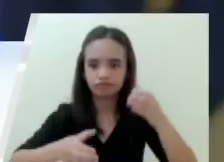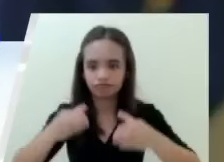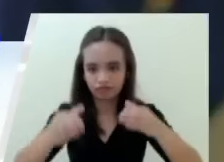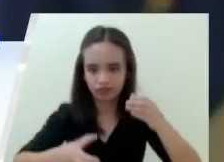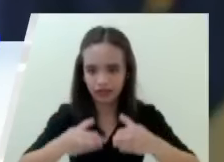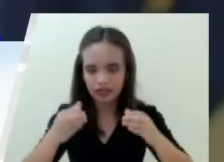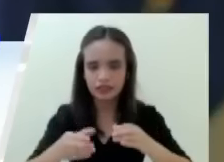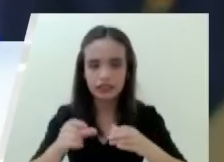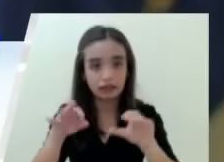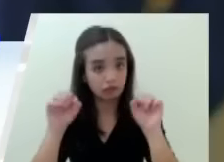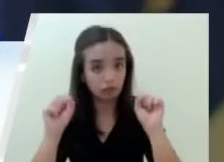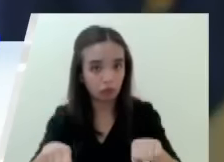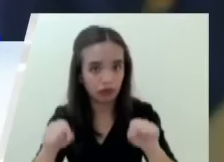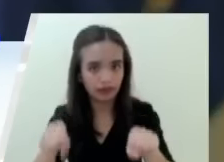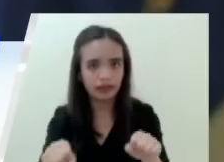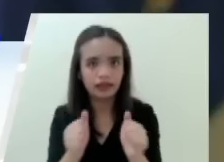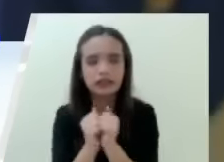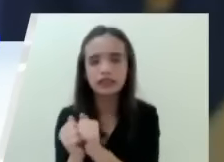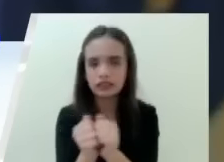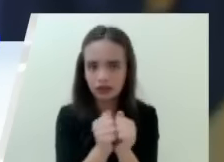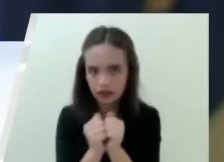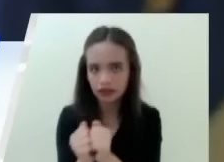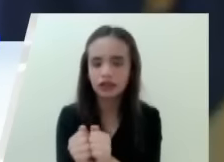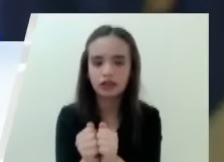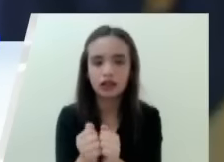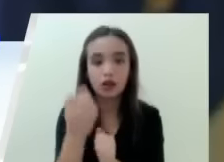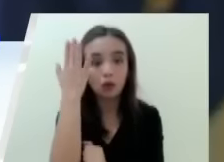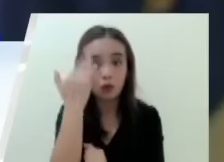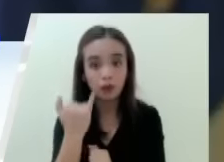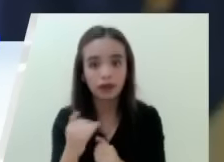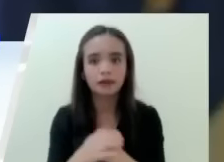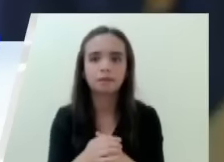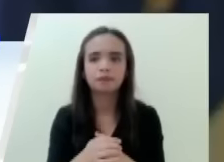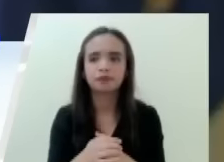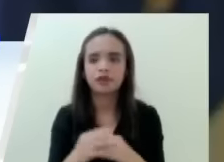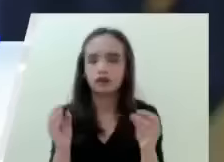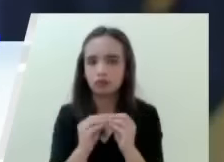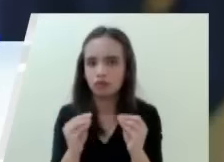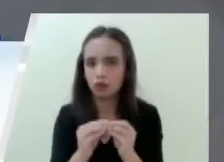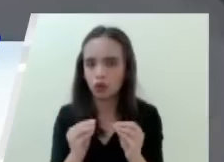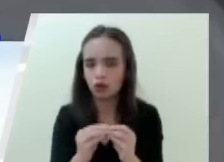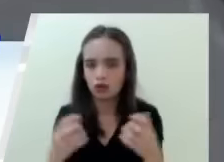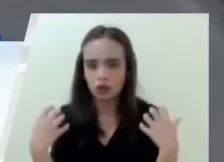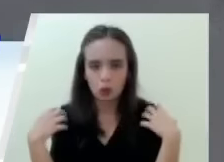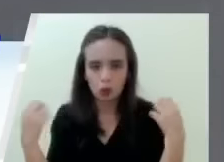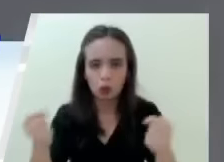maaari sabay-sabay para mas matibay yung kaso natin laban sa kanya.